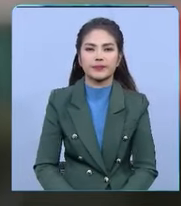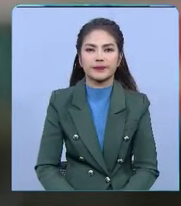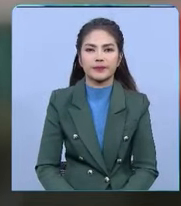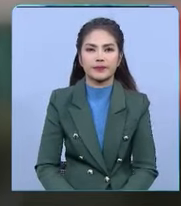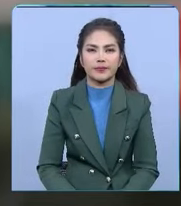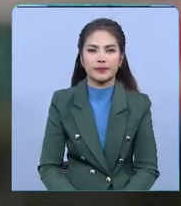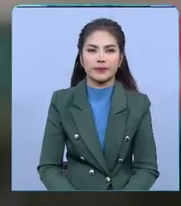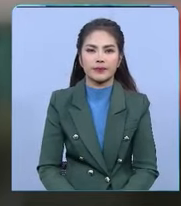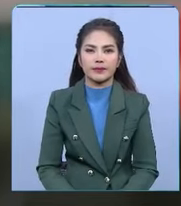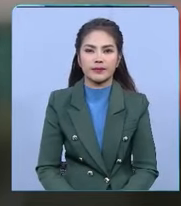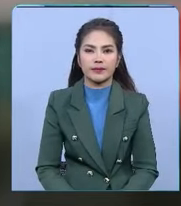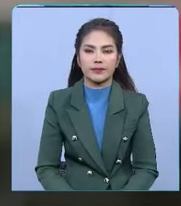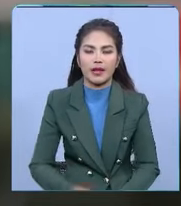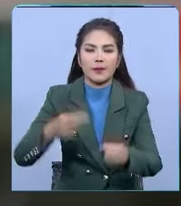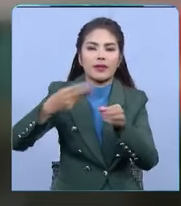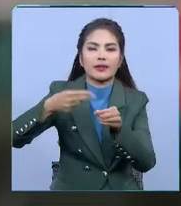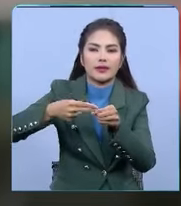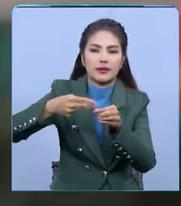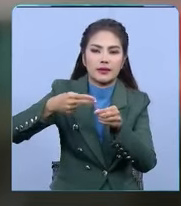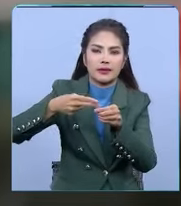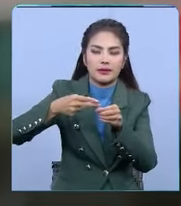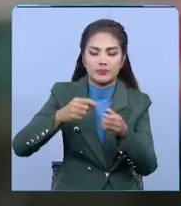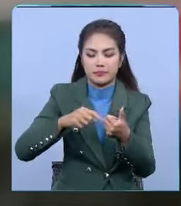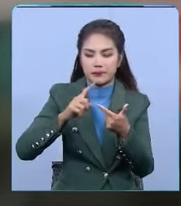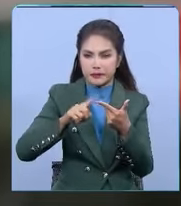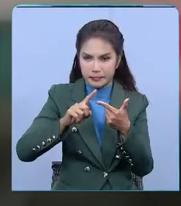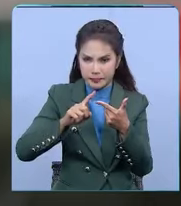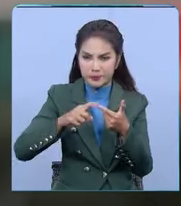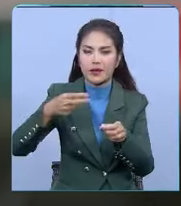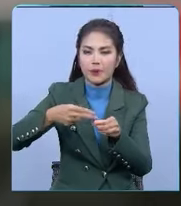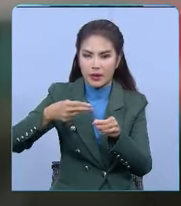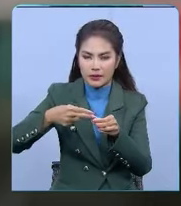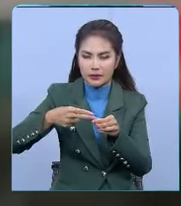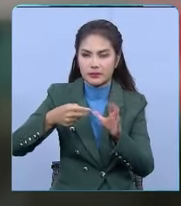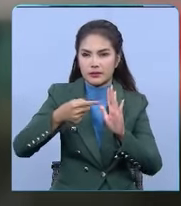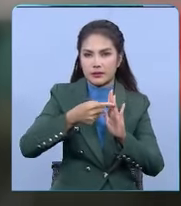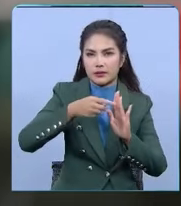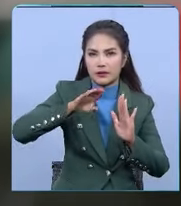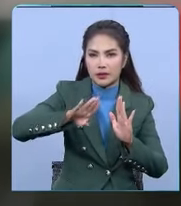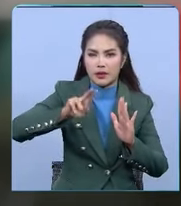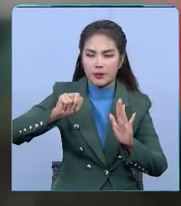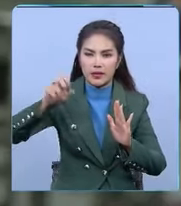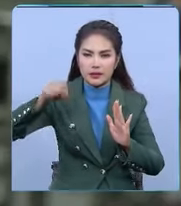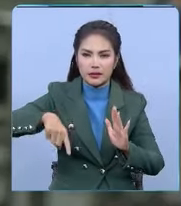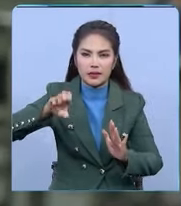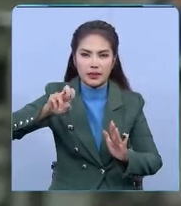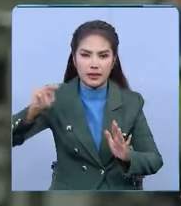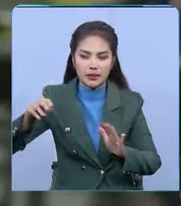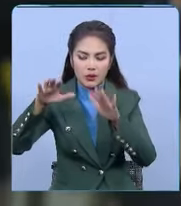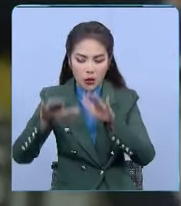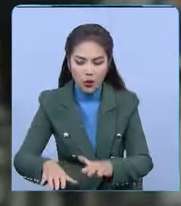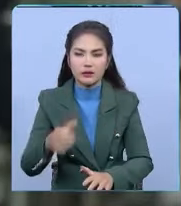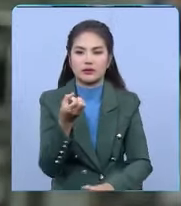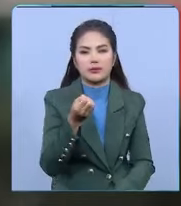ำมันเราจะลดราคาน้ำมันเบนซินลงลิตรละ18บาท